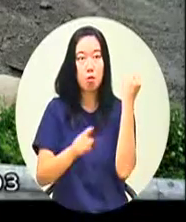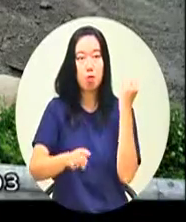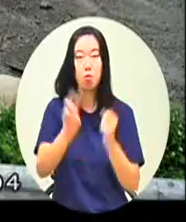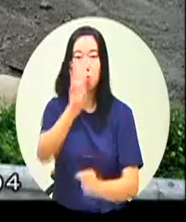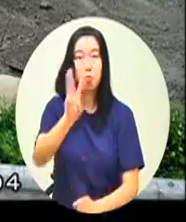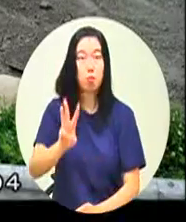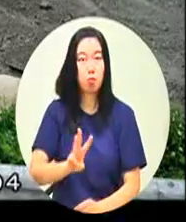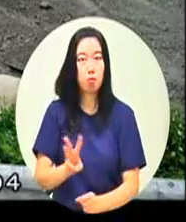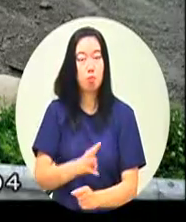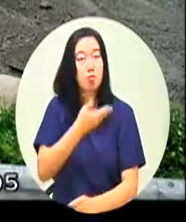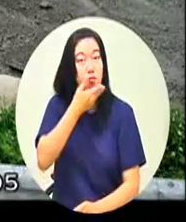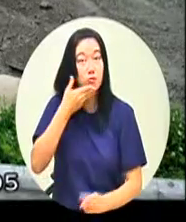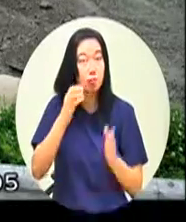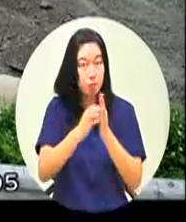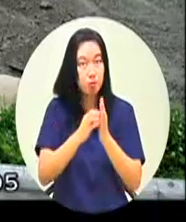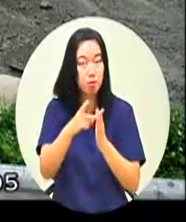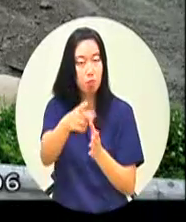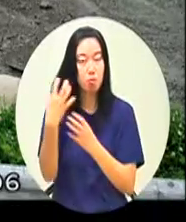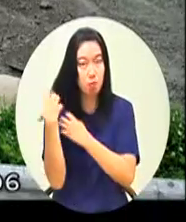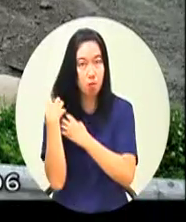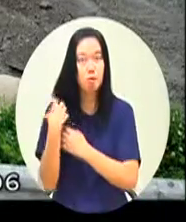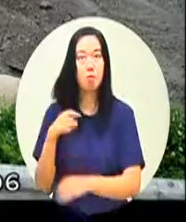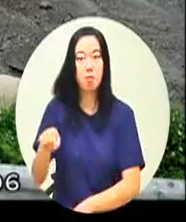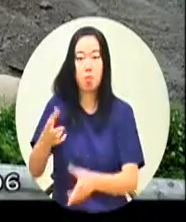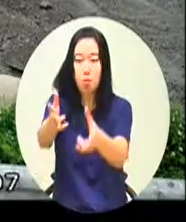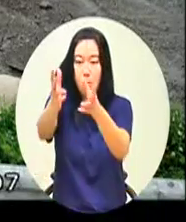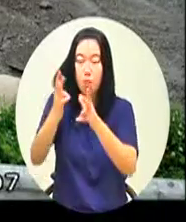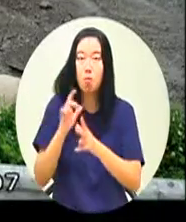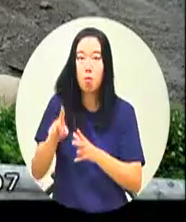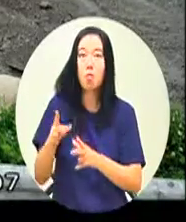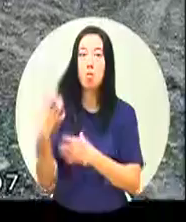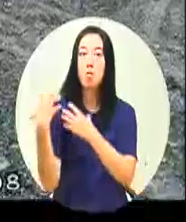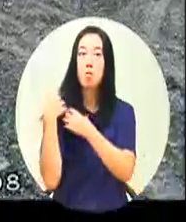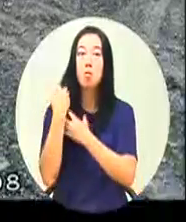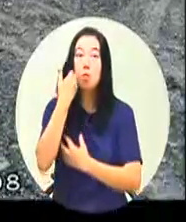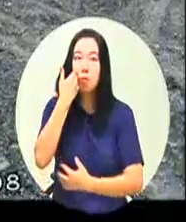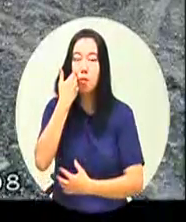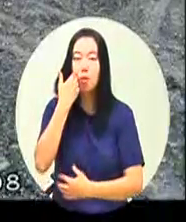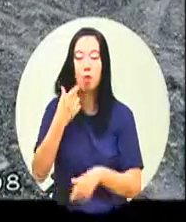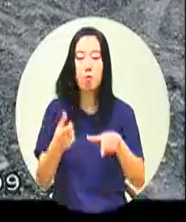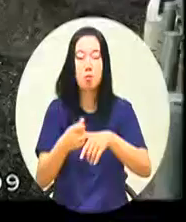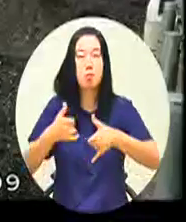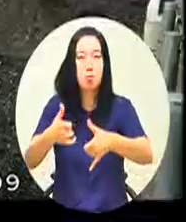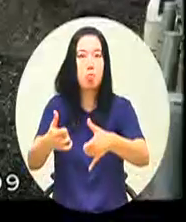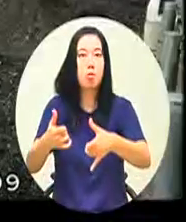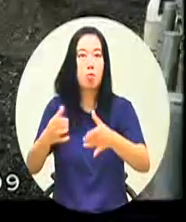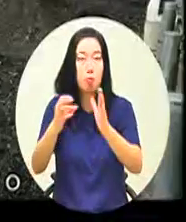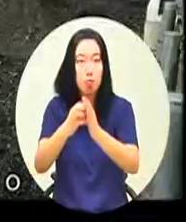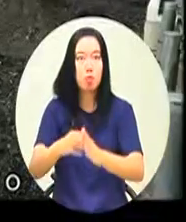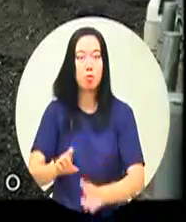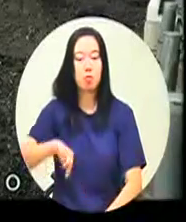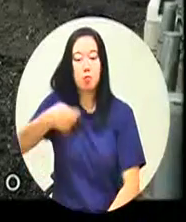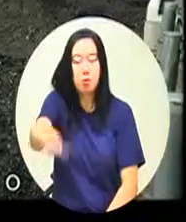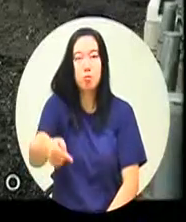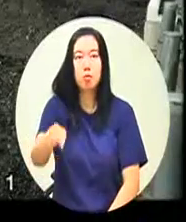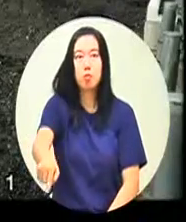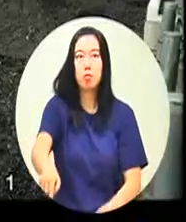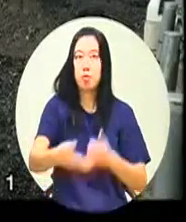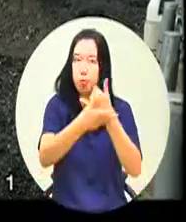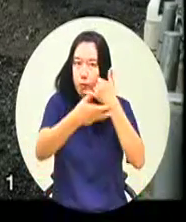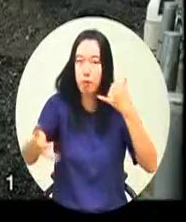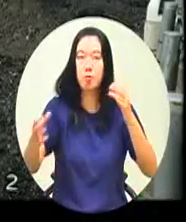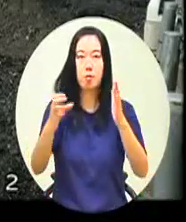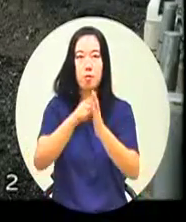的。即马来这条桥是公路局管的，佮下底即个河川局管